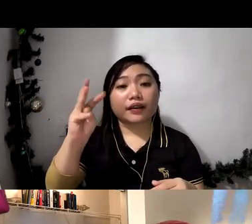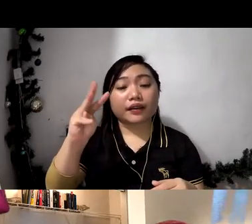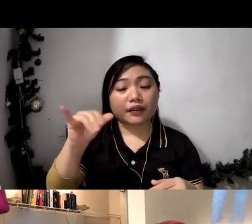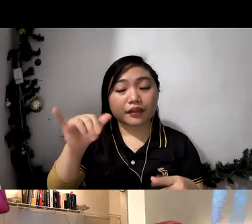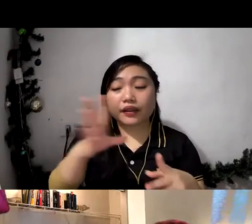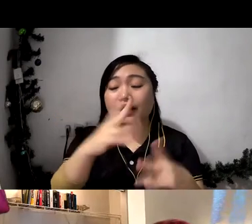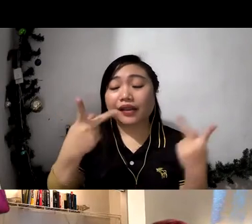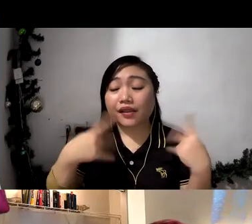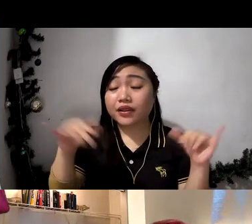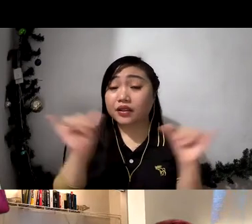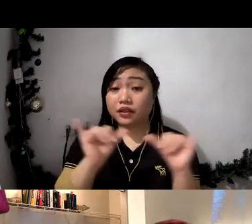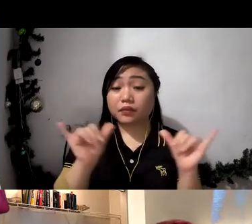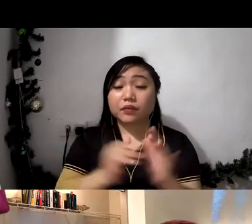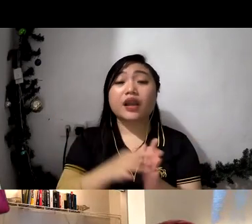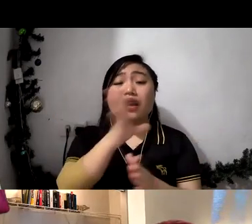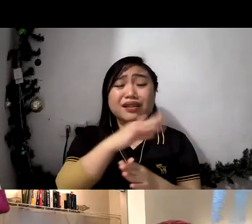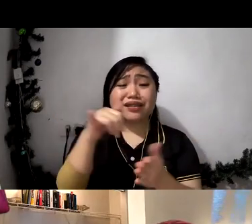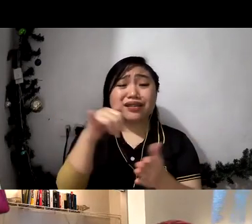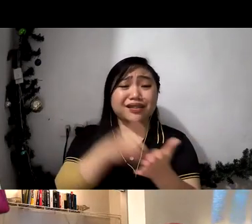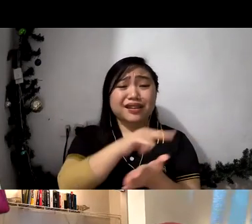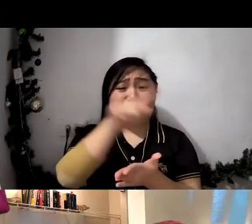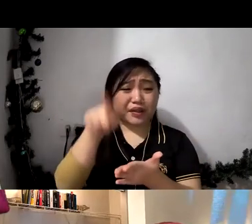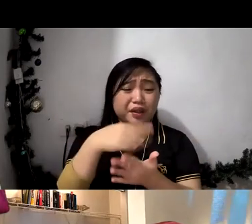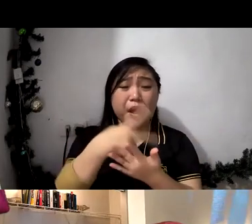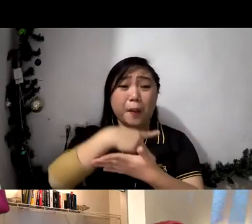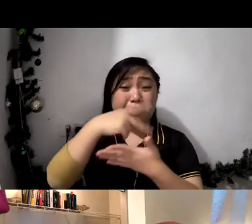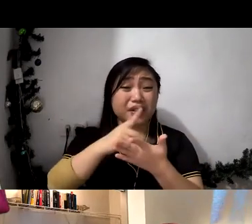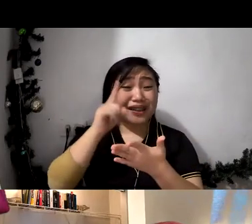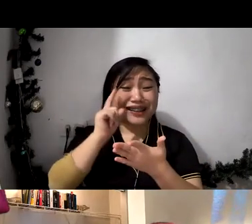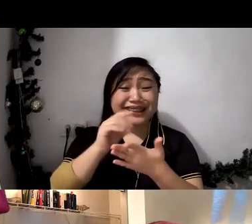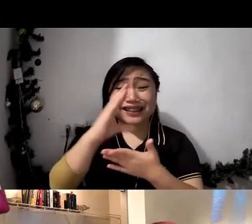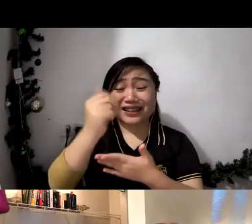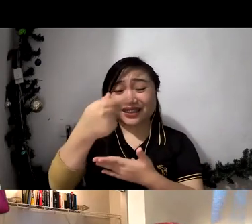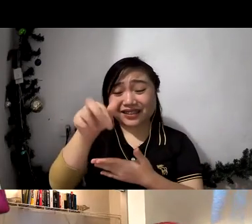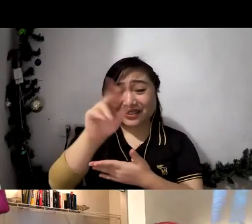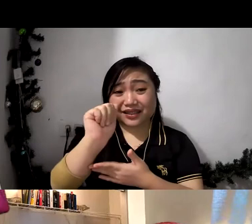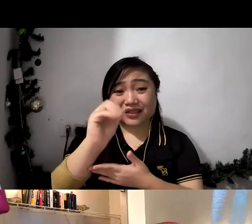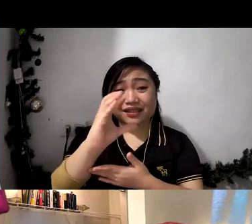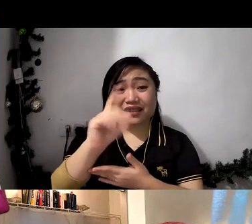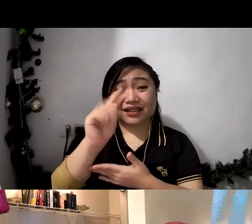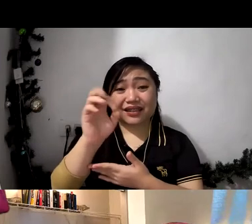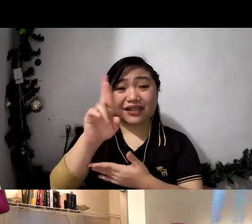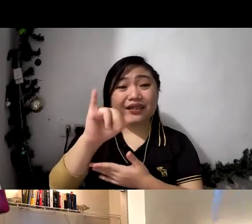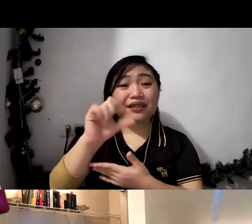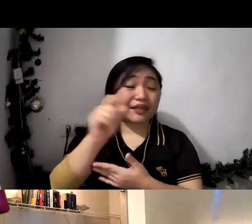din tayo. And those are part of sex characteristics that are primary and secondary to our nature.